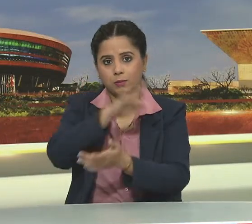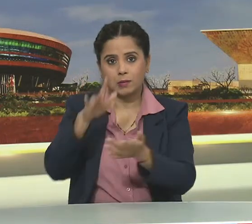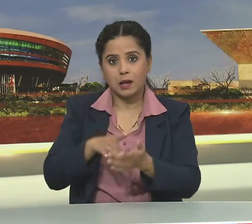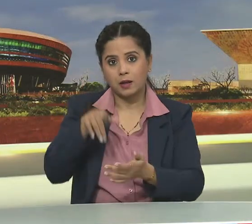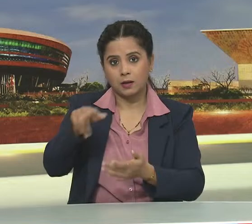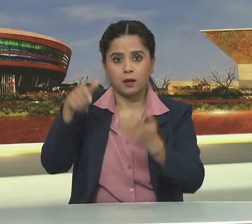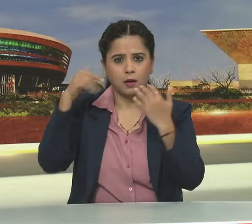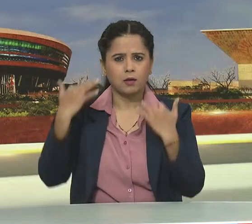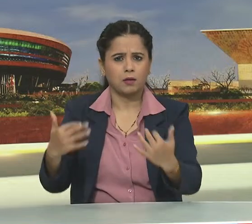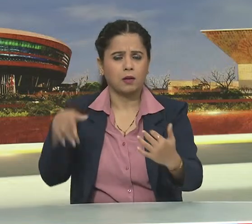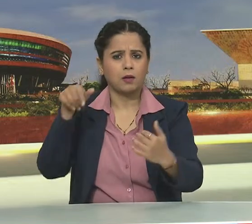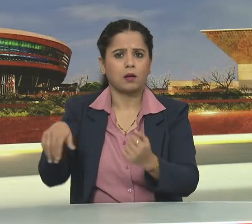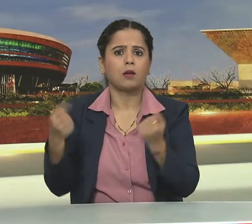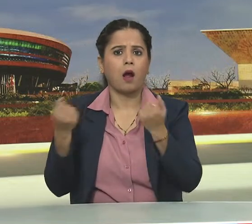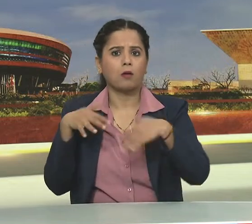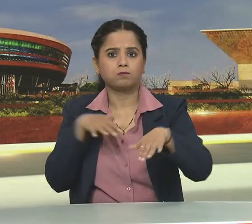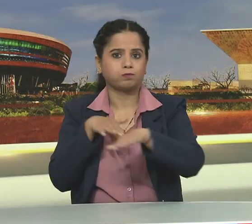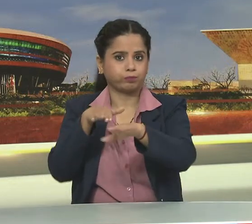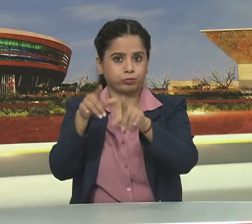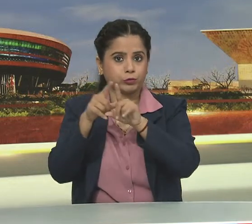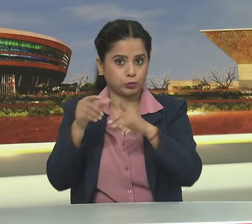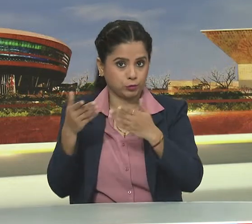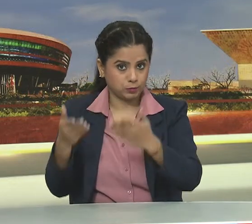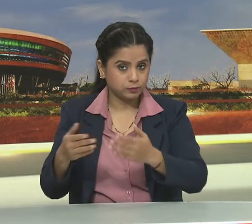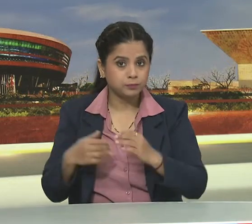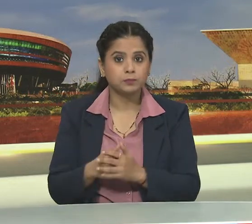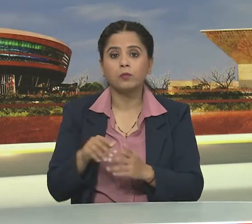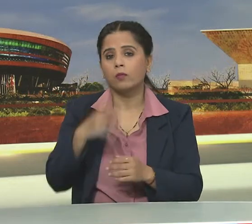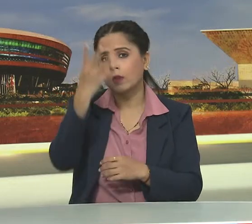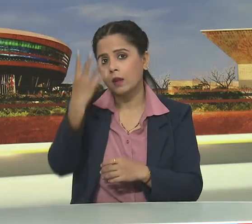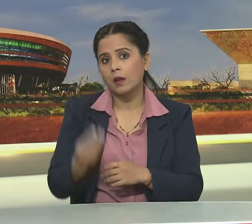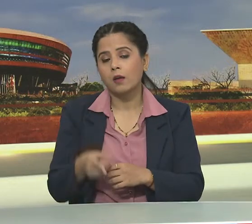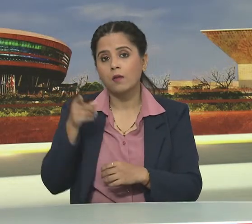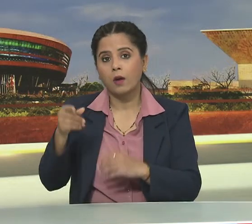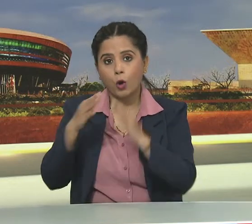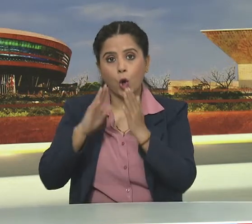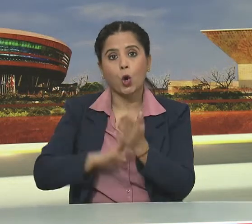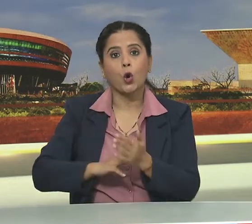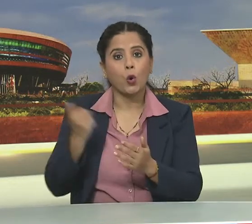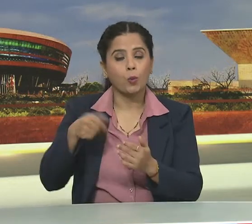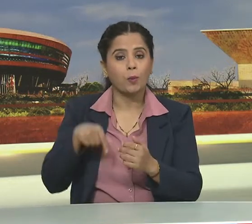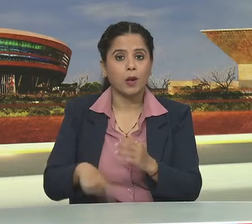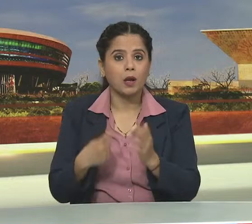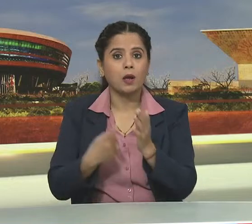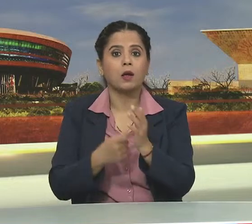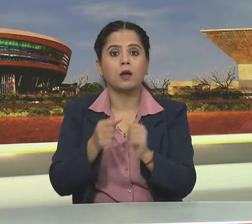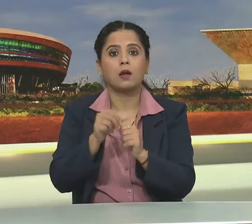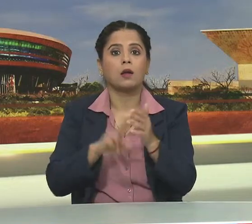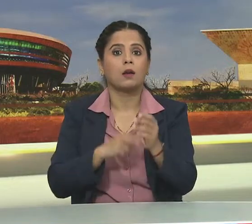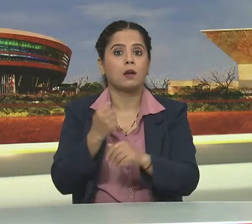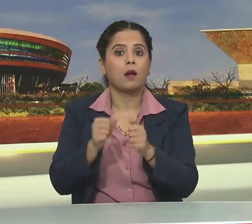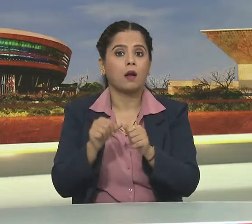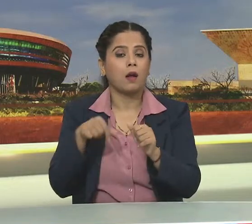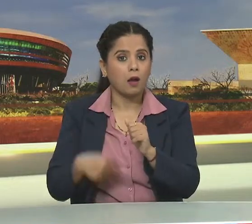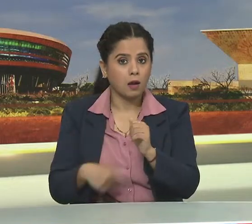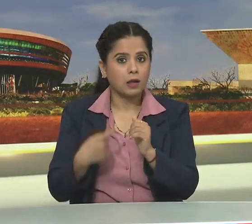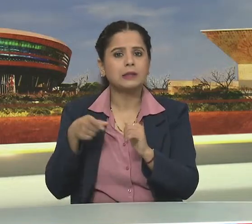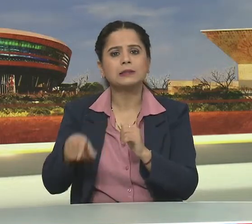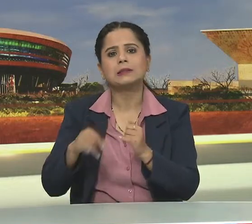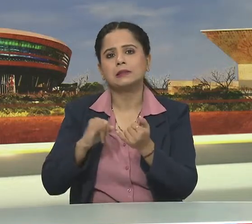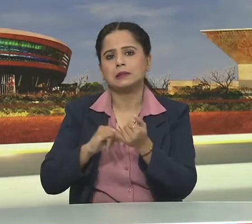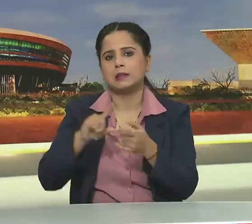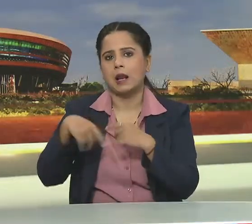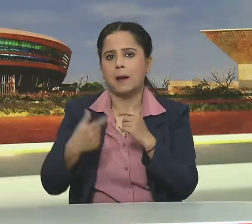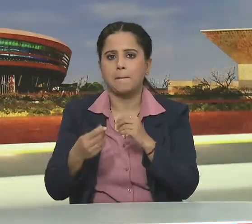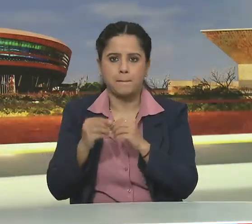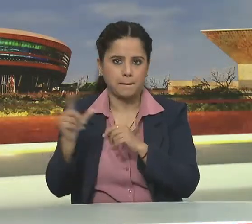में भव्य रोड शो भी करेंगे। शाम को गृह मंत्री रंगारेड्डी जिले की सेरिलिंगमपल्ली में भी रोड